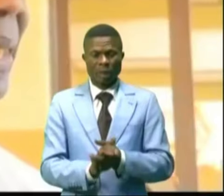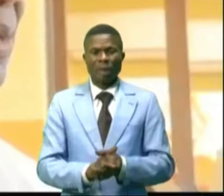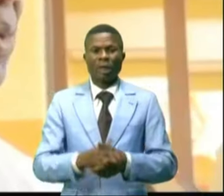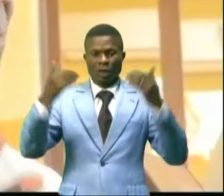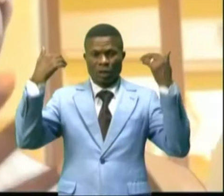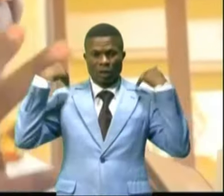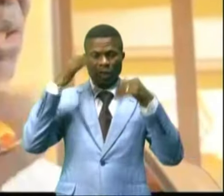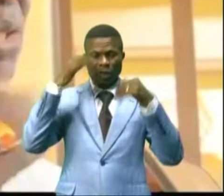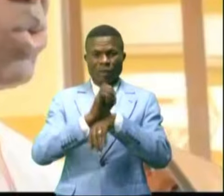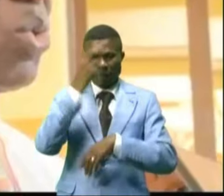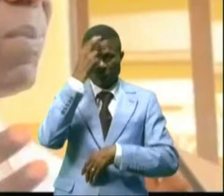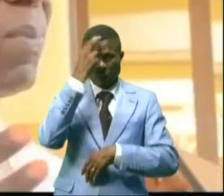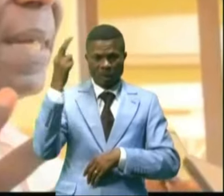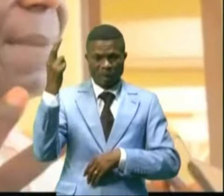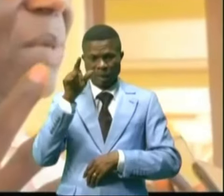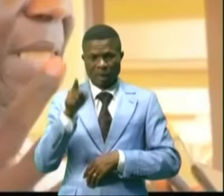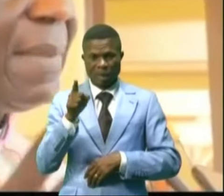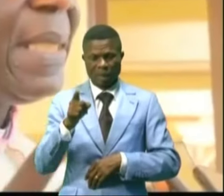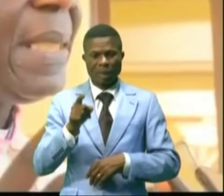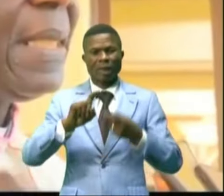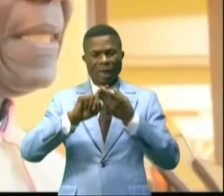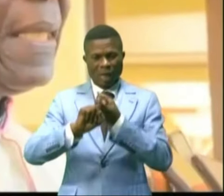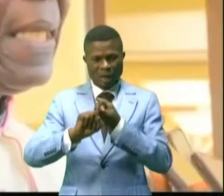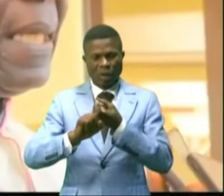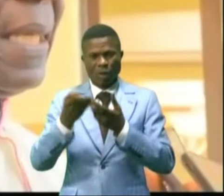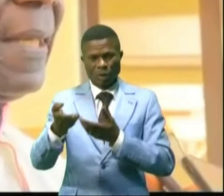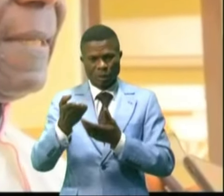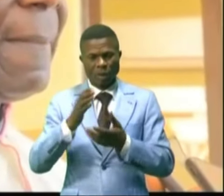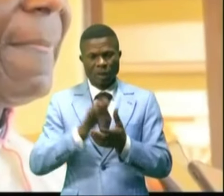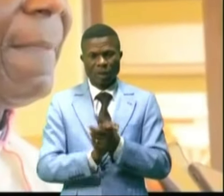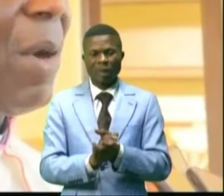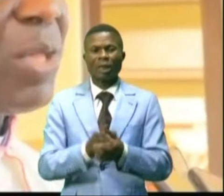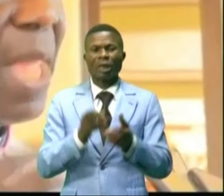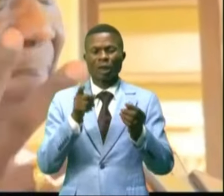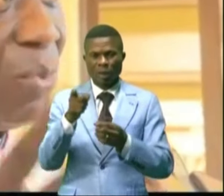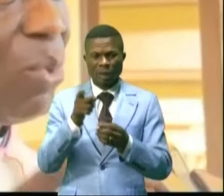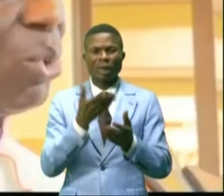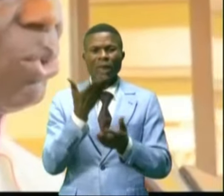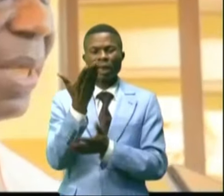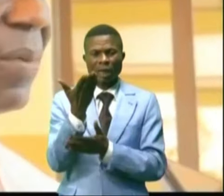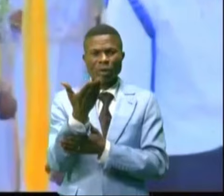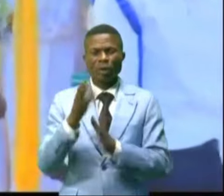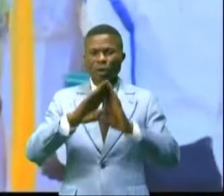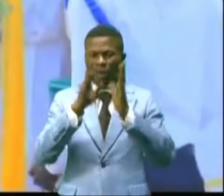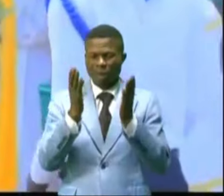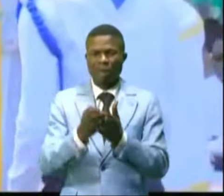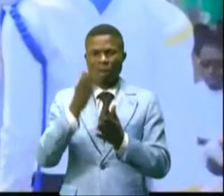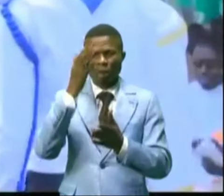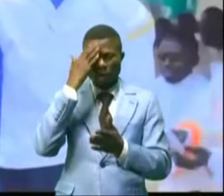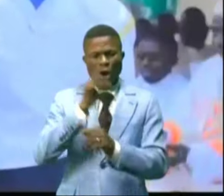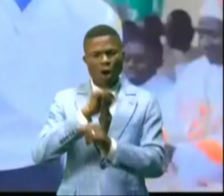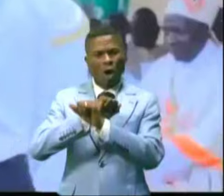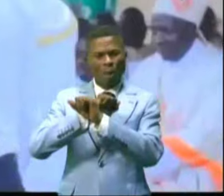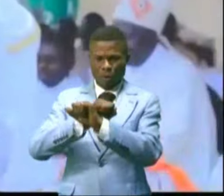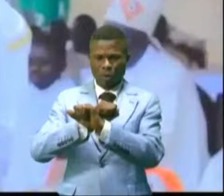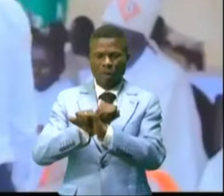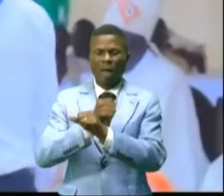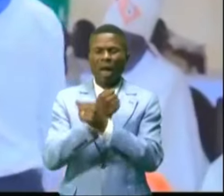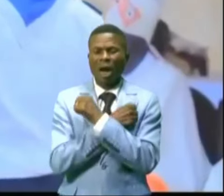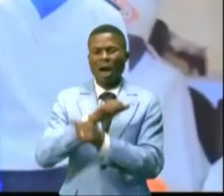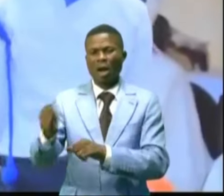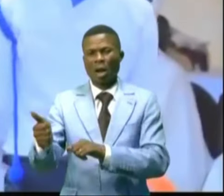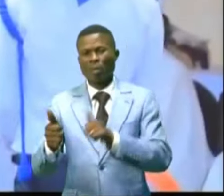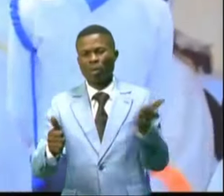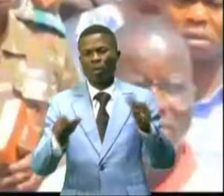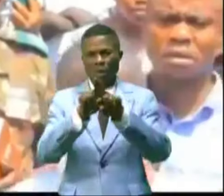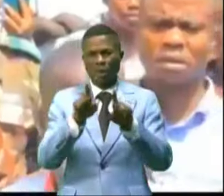catholique recommande la confiance au corps soignant, à ces derniers par contre, il en appelle à la conscience et à l'amour du prochain ainsi que